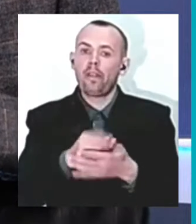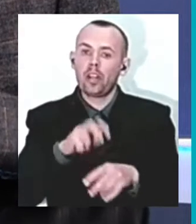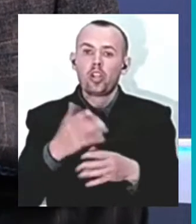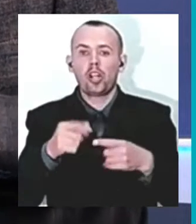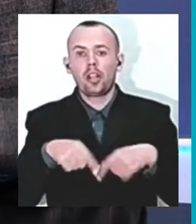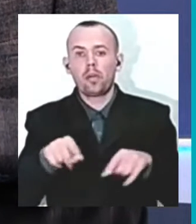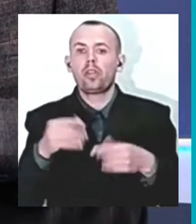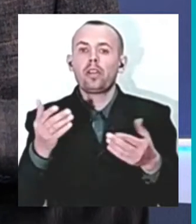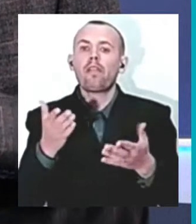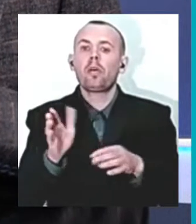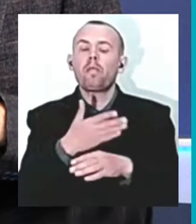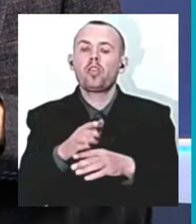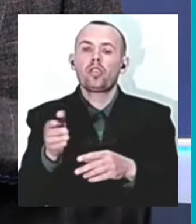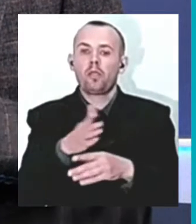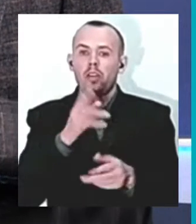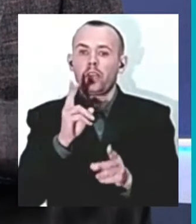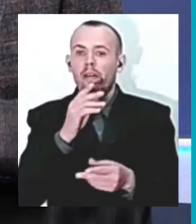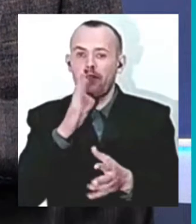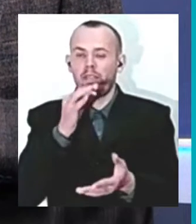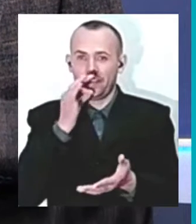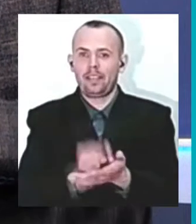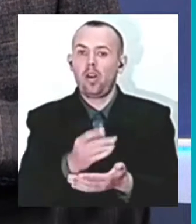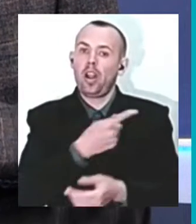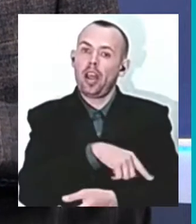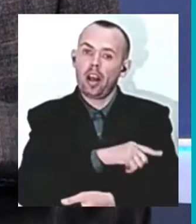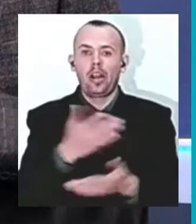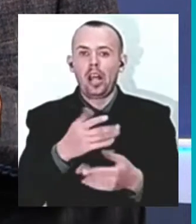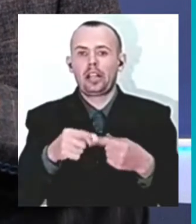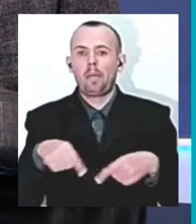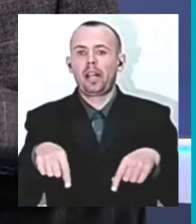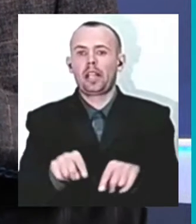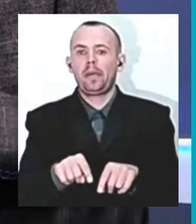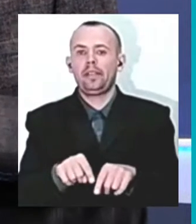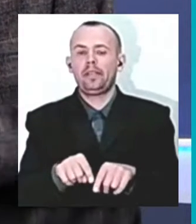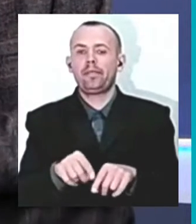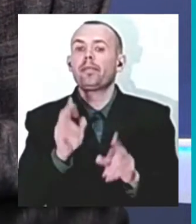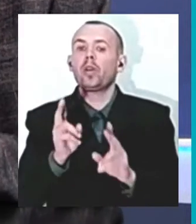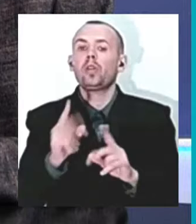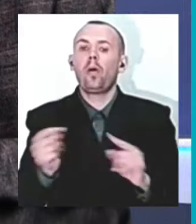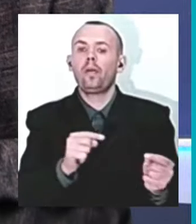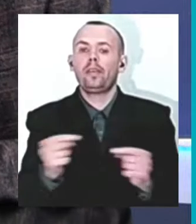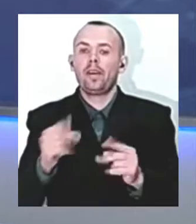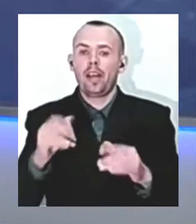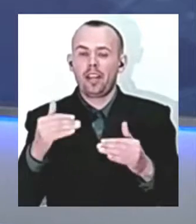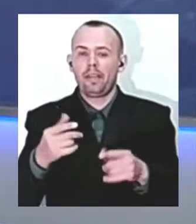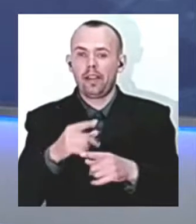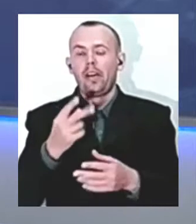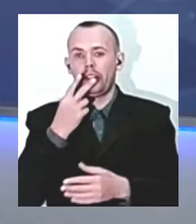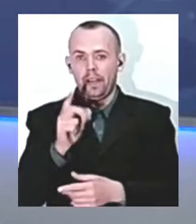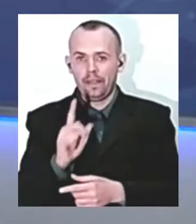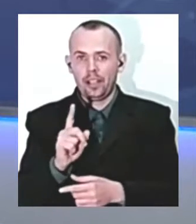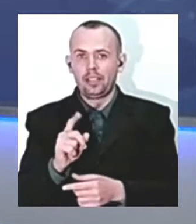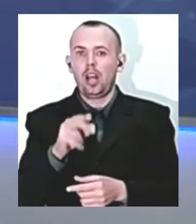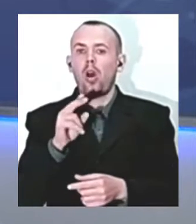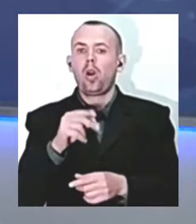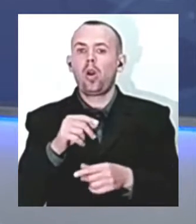собою співвідповідальність несуть? Да? От лікарня і департамент. Хто на якому етапі відповідає? Дивіться, координацією